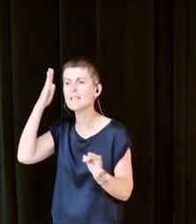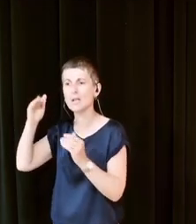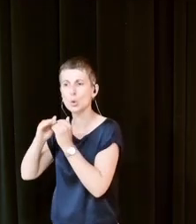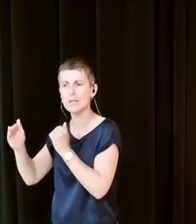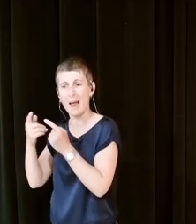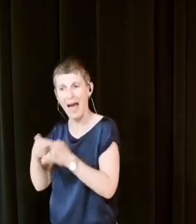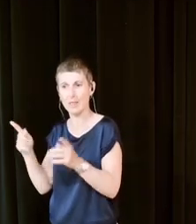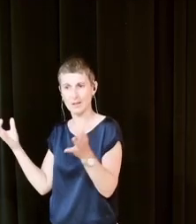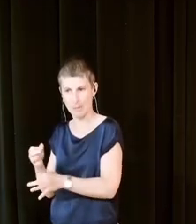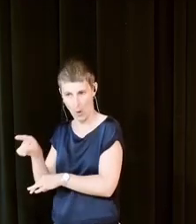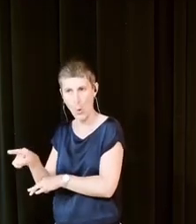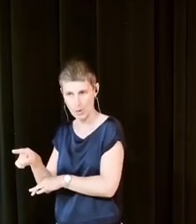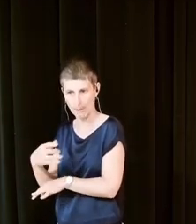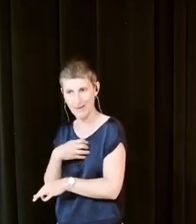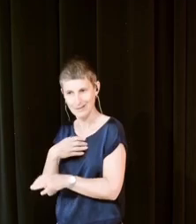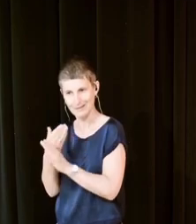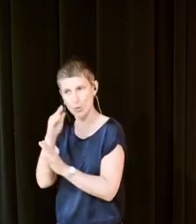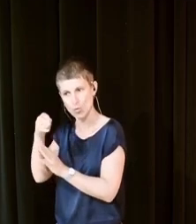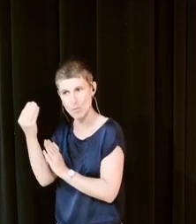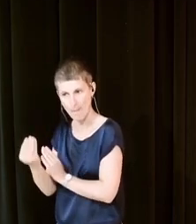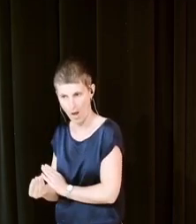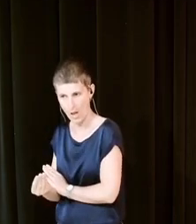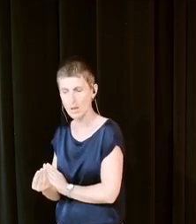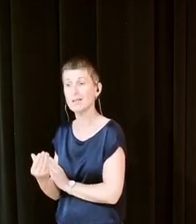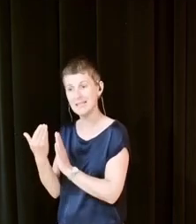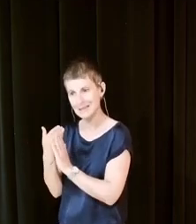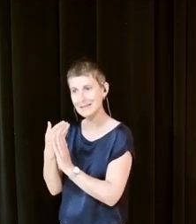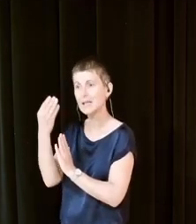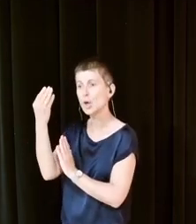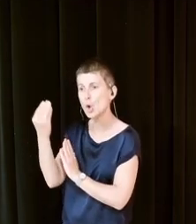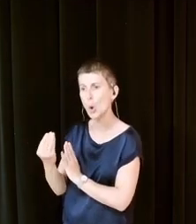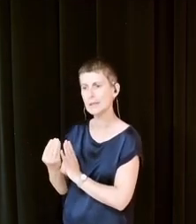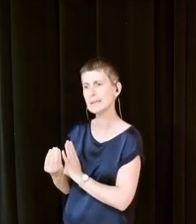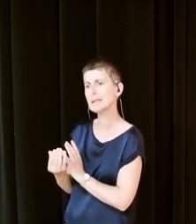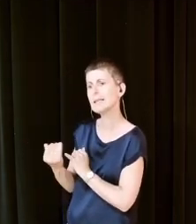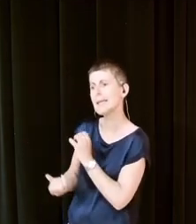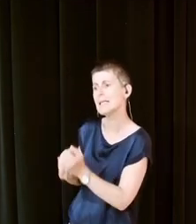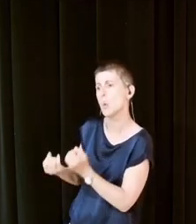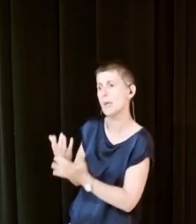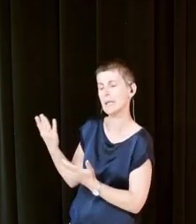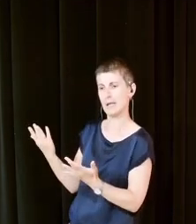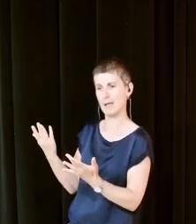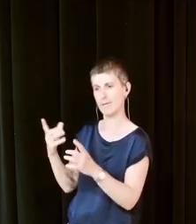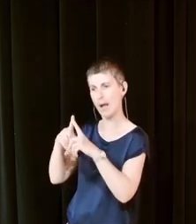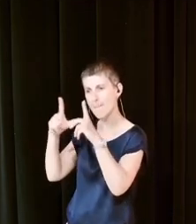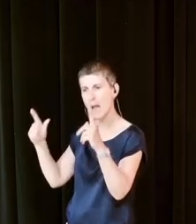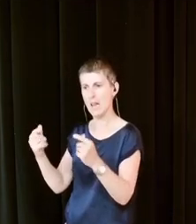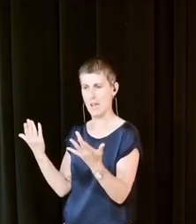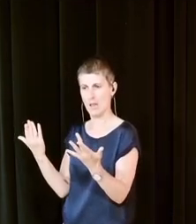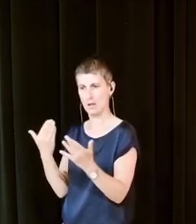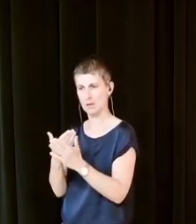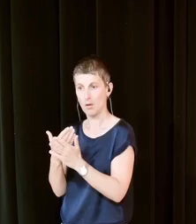bedienen. Und dass Sie über die Kunst, über diese intuitiven Bilder, vielleicht auch gerade, weil sie